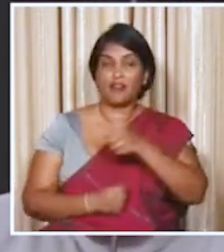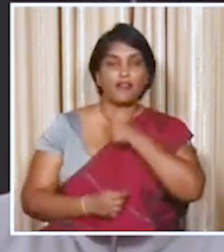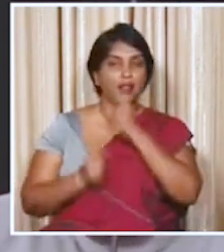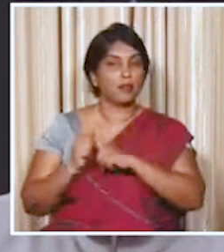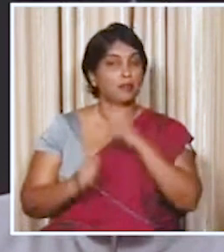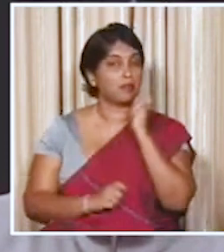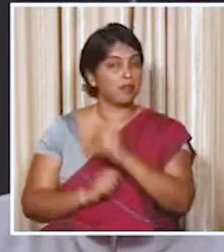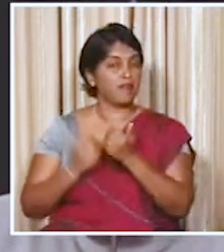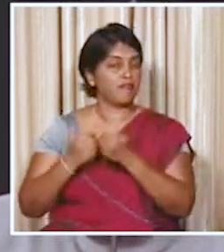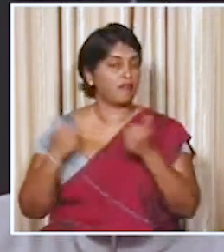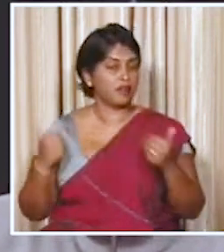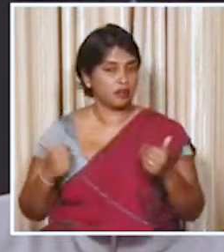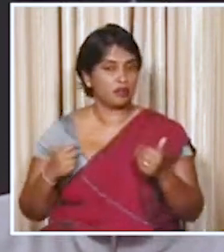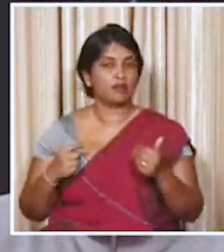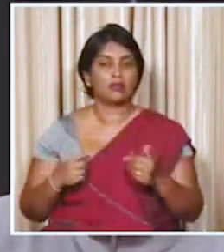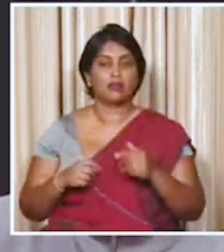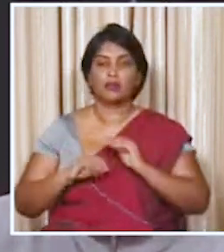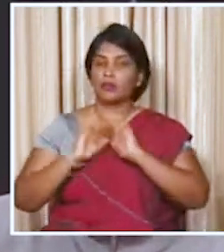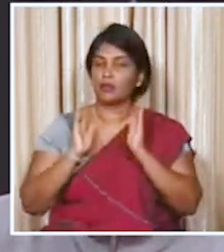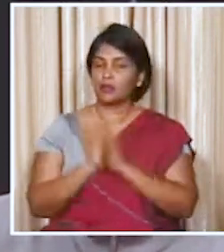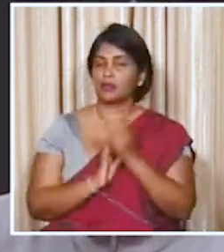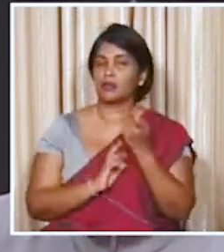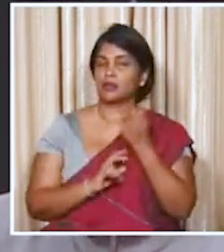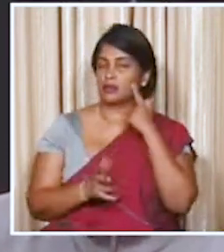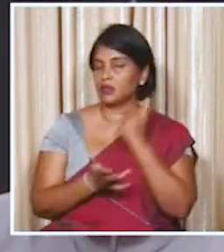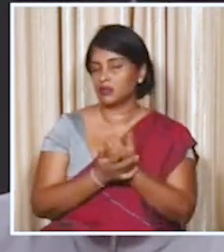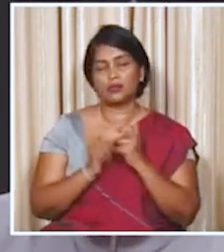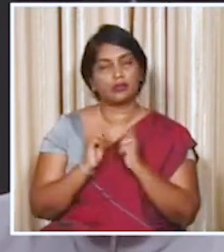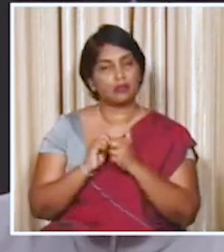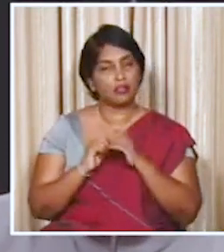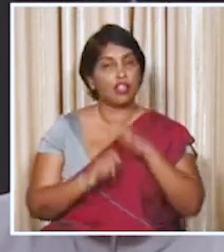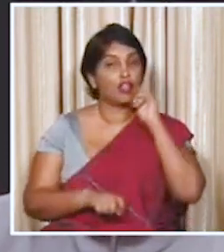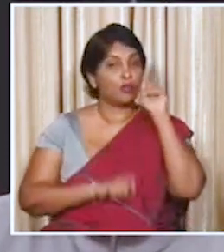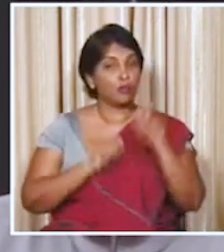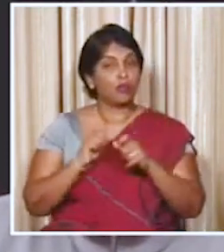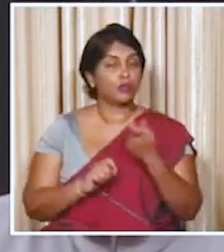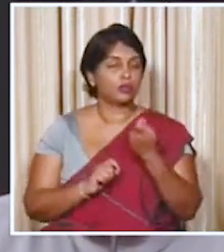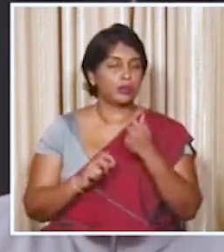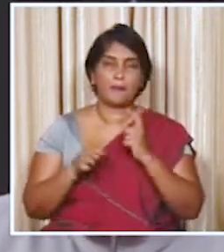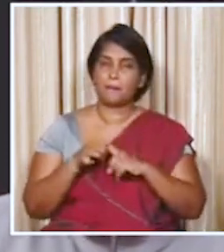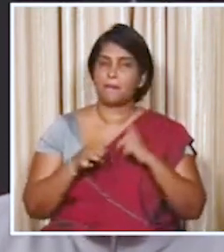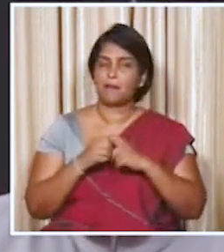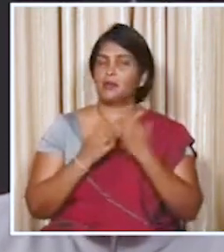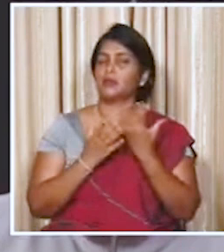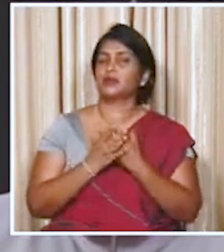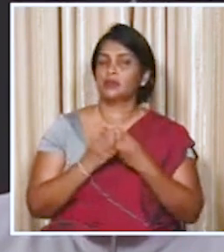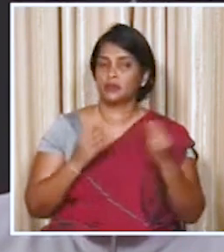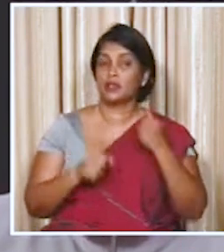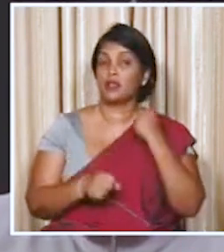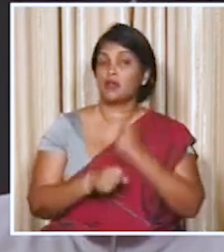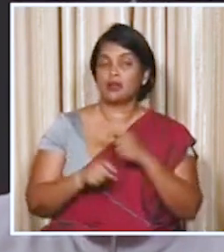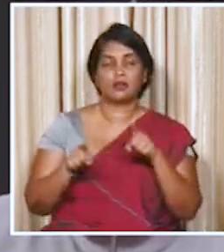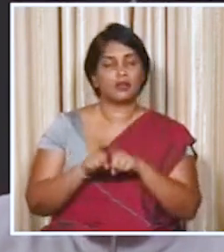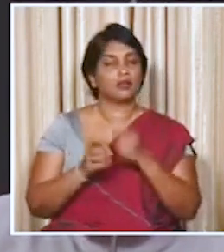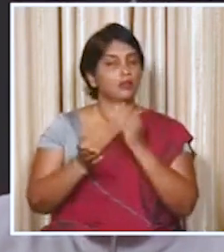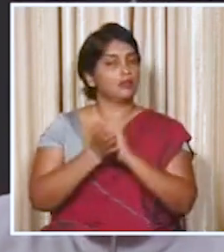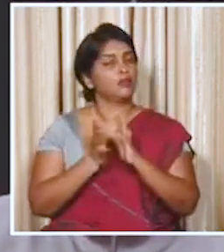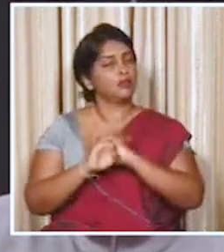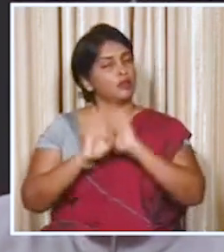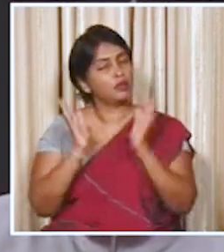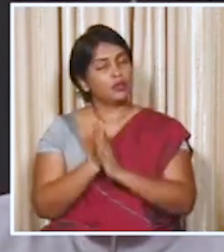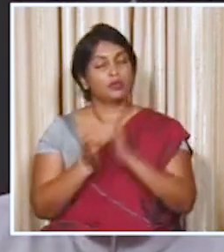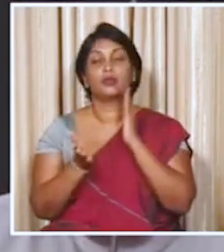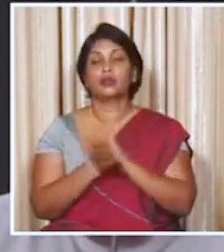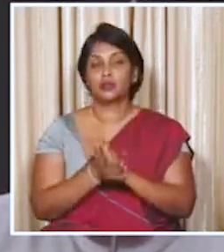ආධාර වෙනම දෙනවා. මේ ආර්ථික අර්බු දැස්සේ මිනිස්සුගේ මේ ආර්ථික ප්‍රශ්නයෙන් විසඳගන්න ආණ්ඩුවක් හැටියට කරන්න පුළුවන් හැම දෙයක්ම කරලා